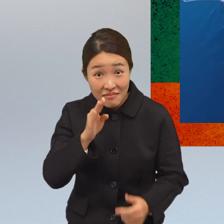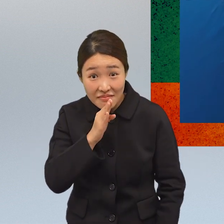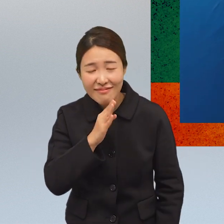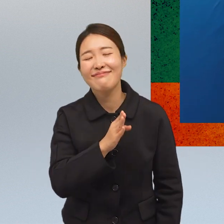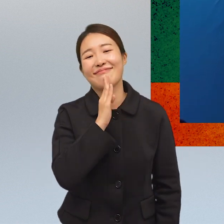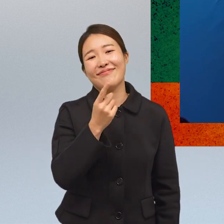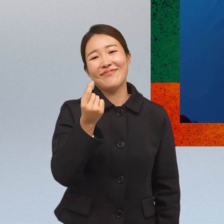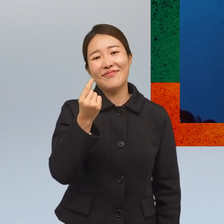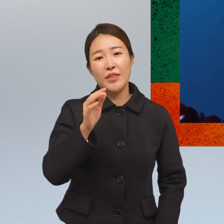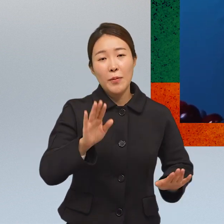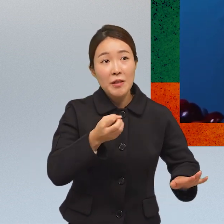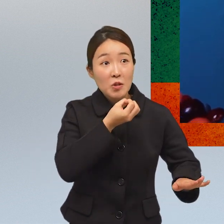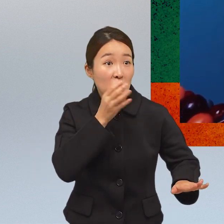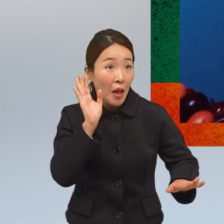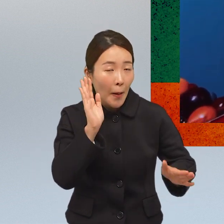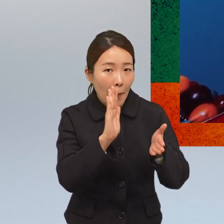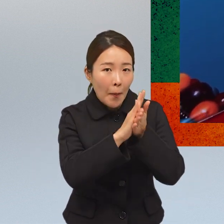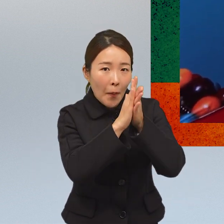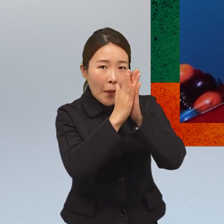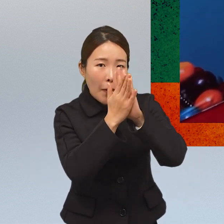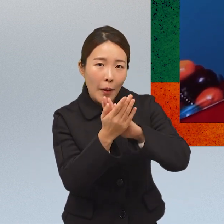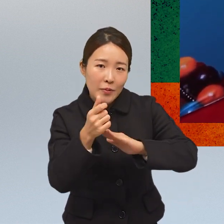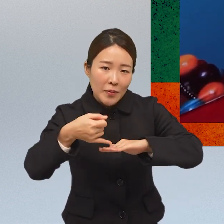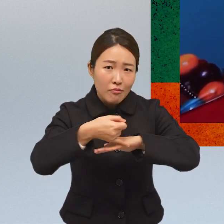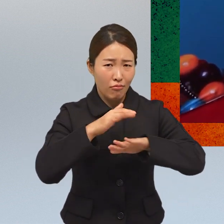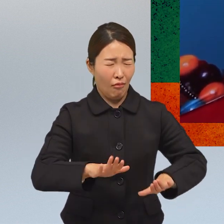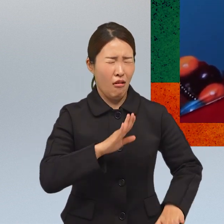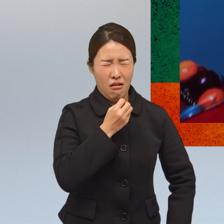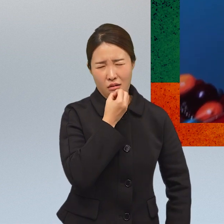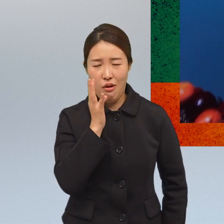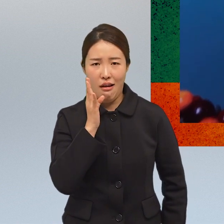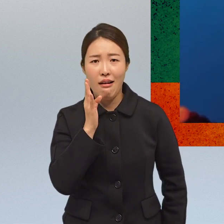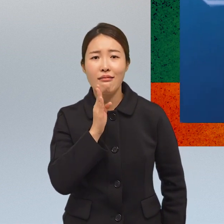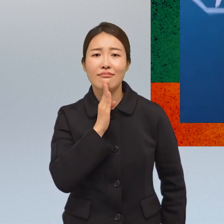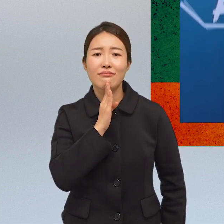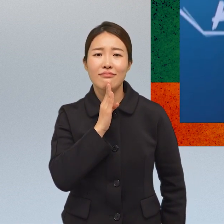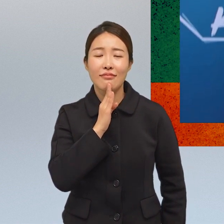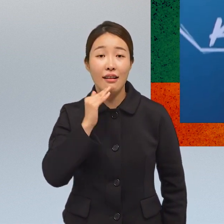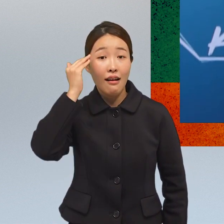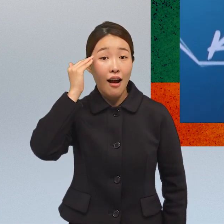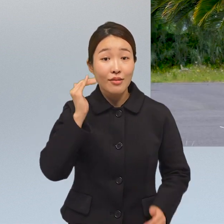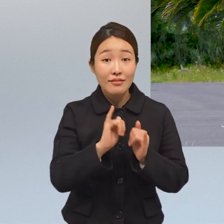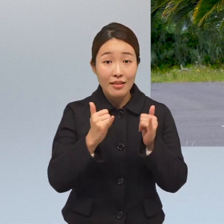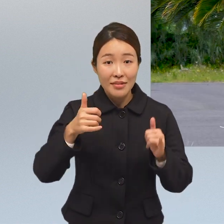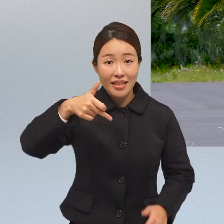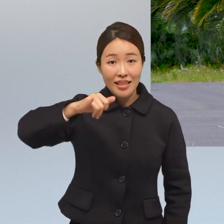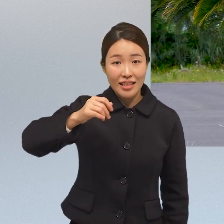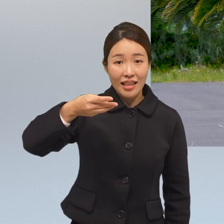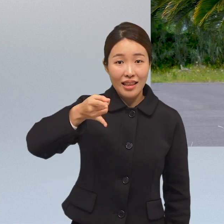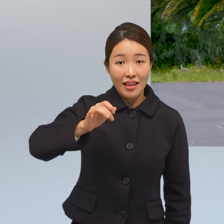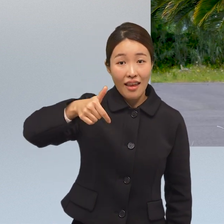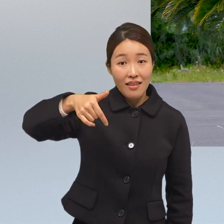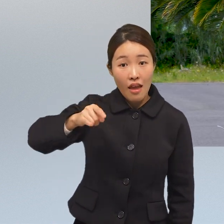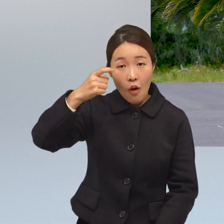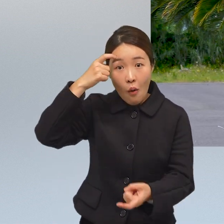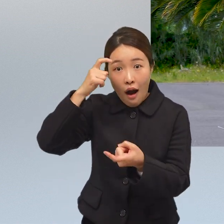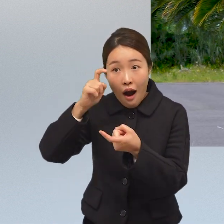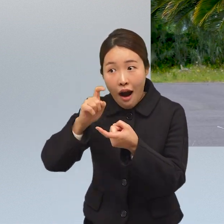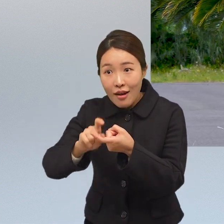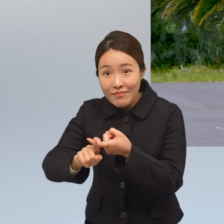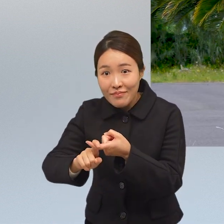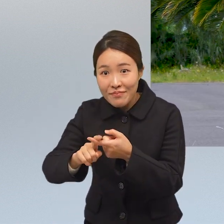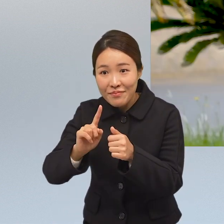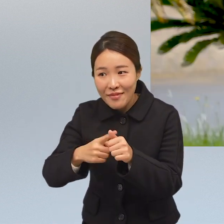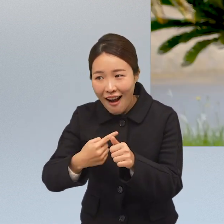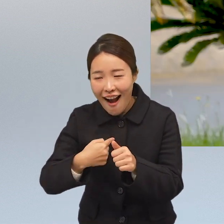맞습니다. 네, 맞습니다. 조금 트렌디하게 좀 바꿔가지고. 요즘 아주 트렌디해요. 한국 사람들이 키텐게에 대한